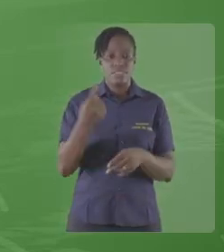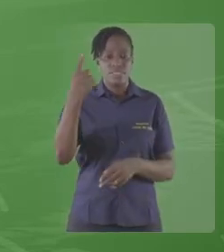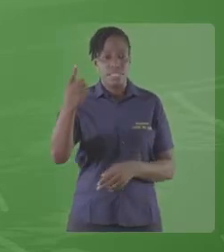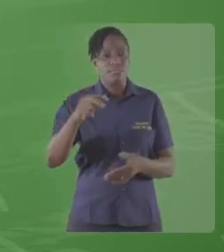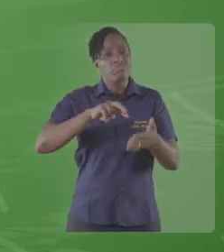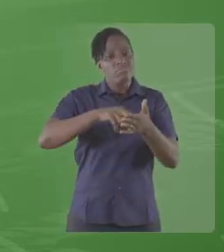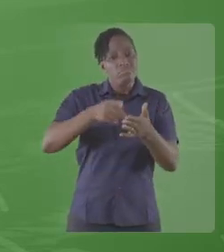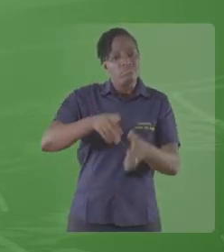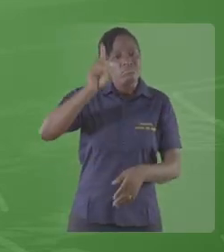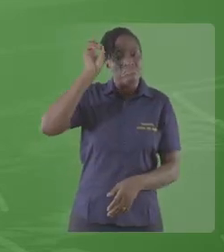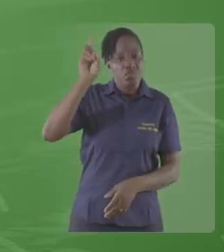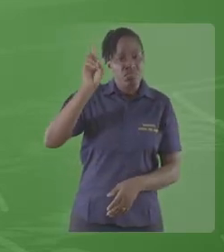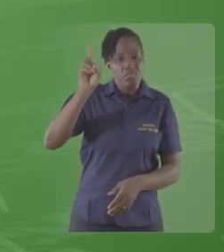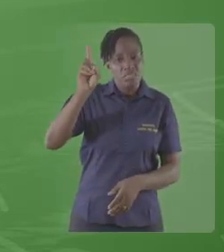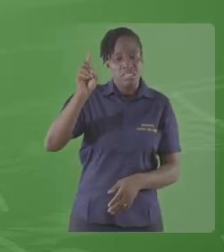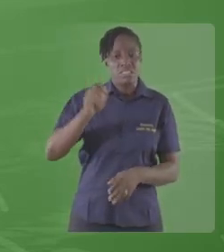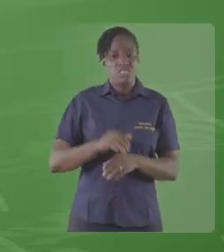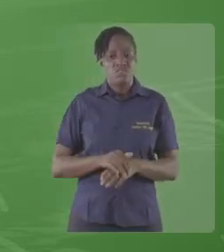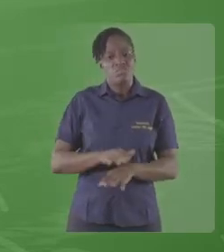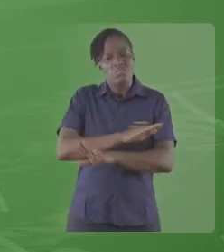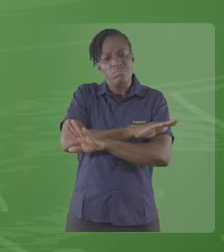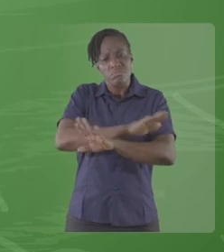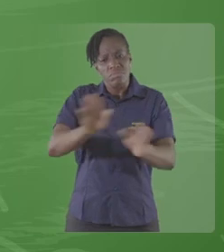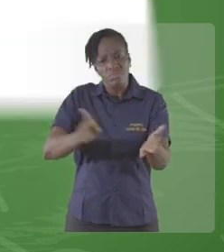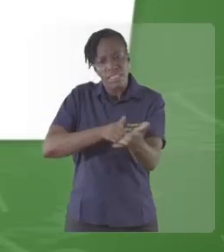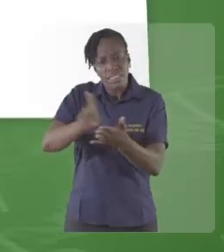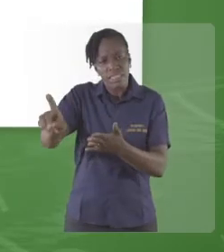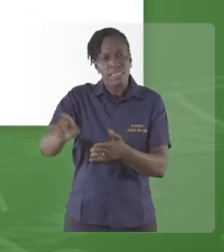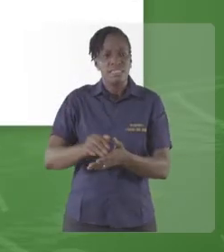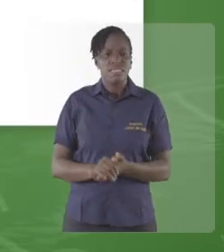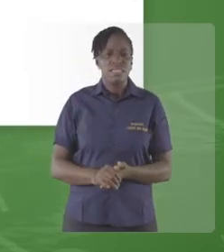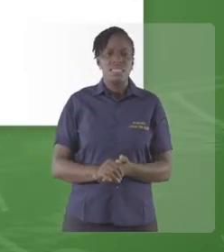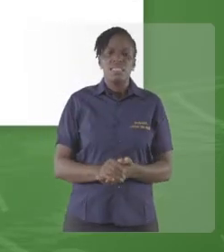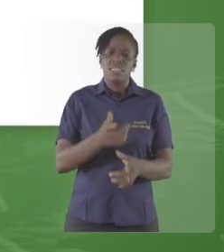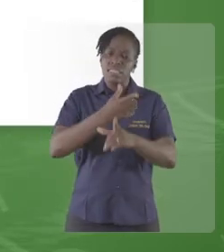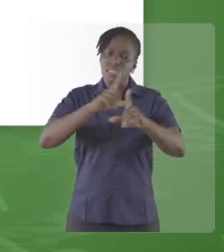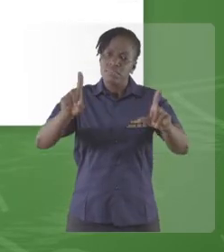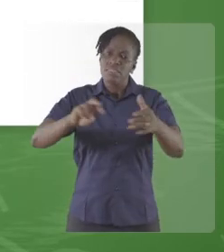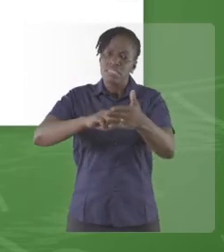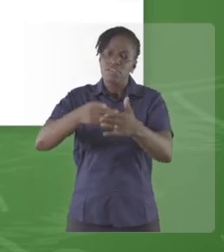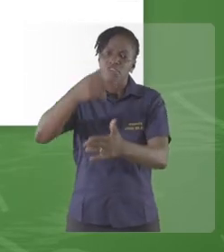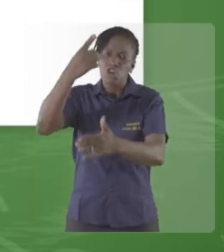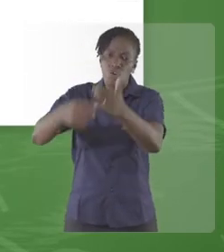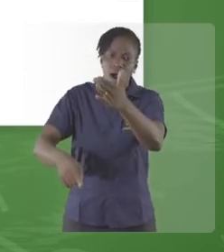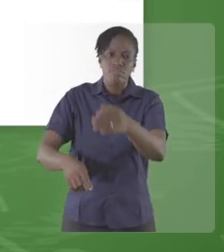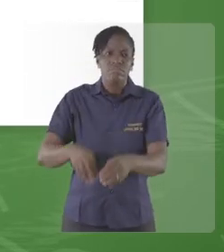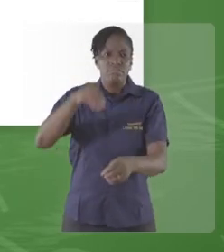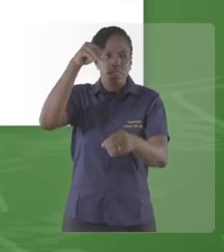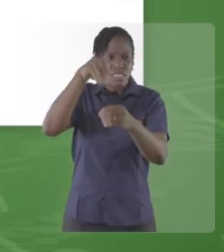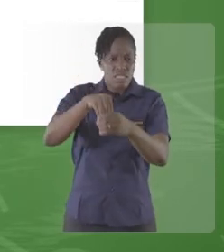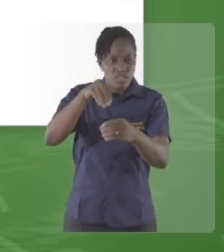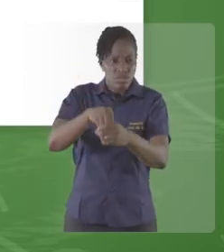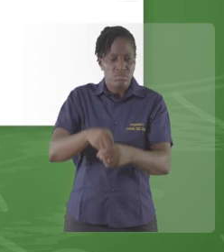1. Définition. On peut donc dire que le discours indirect libre est